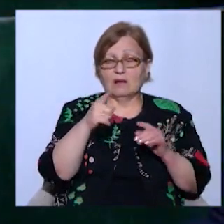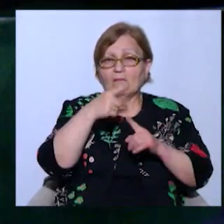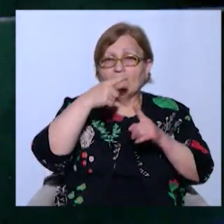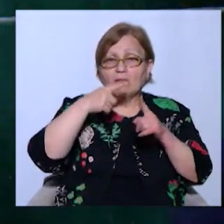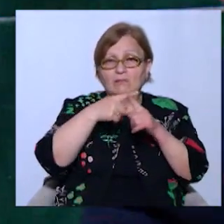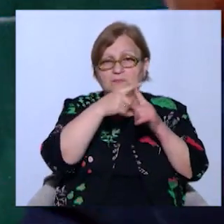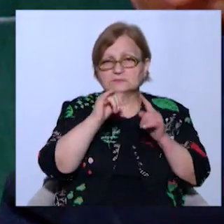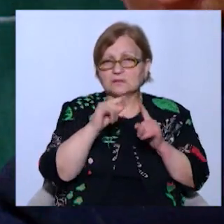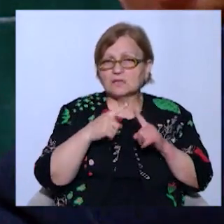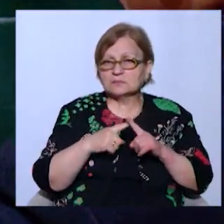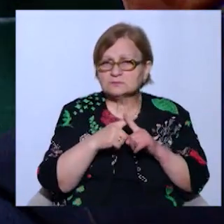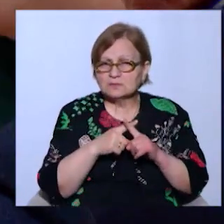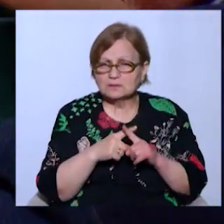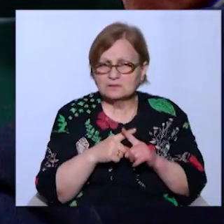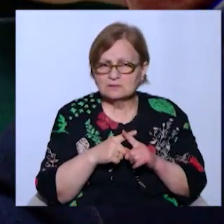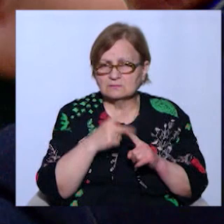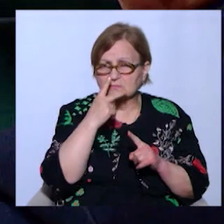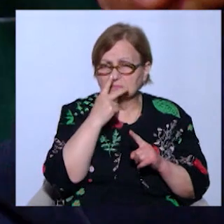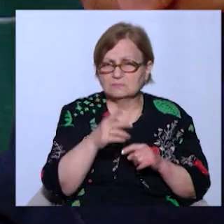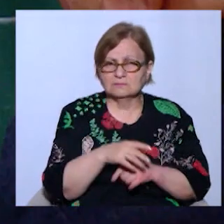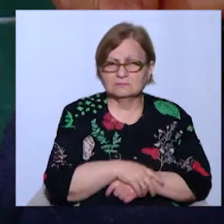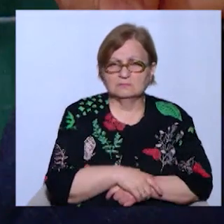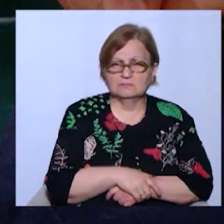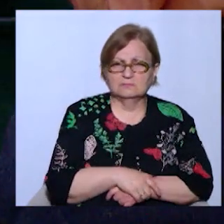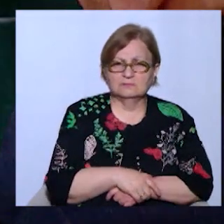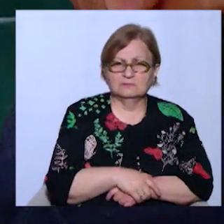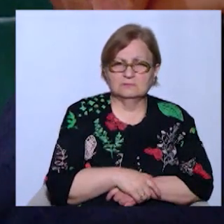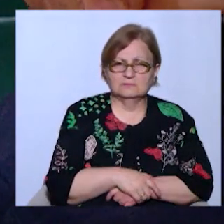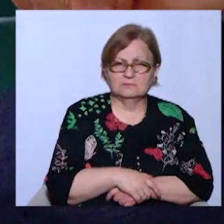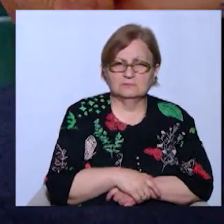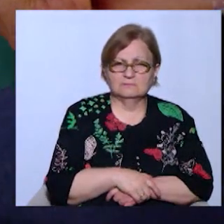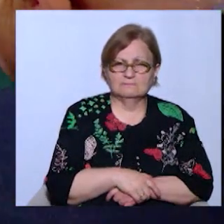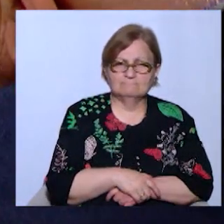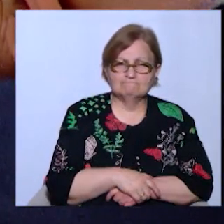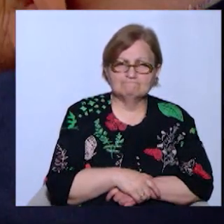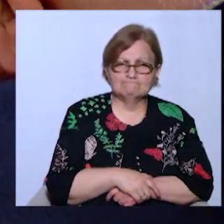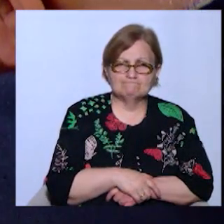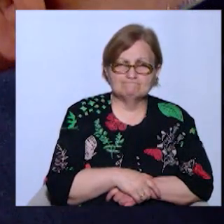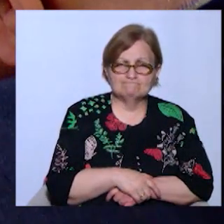ამან სემი ტრანსპორტ. აი ეხლა დაგიხაზავთ მე აი ამ ტრანსპორტირის